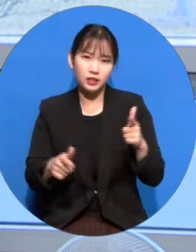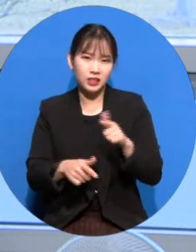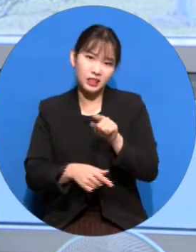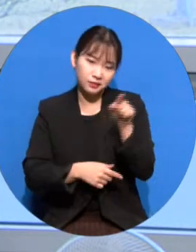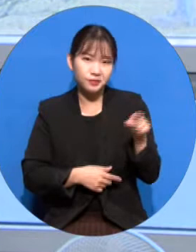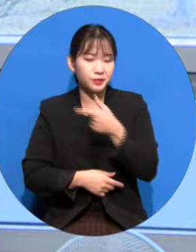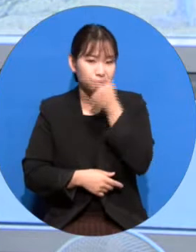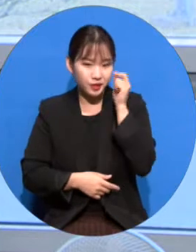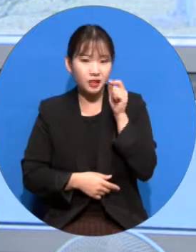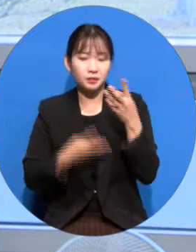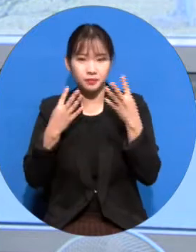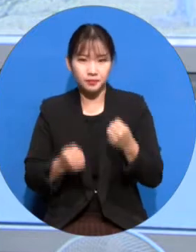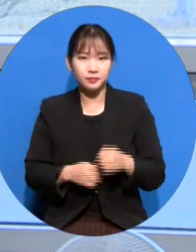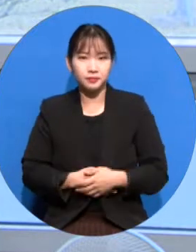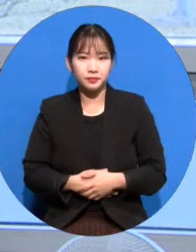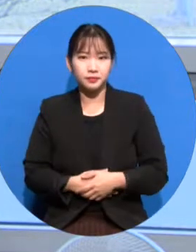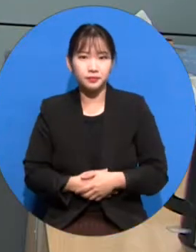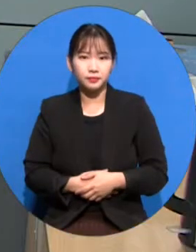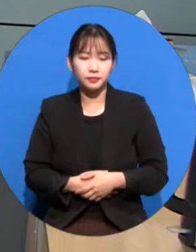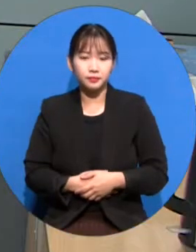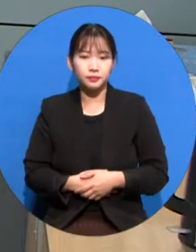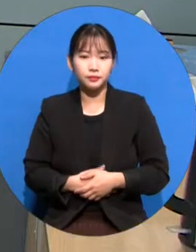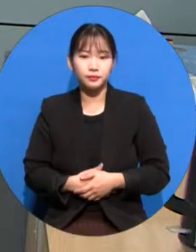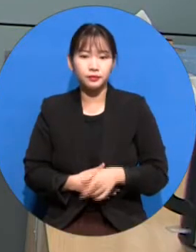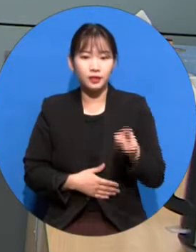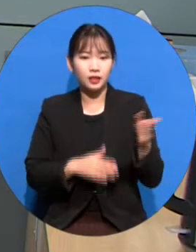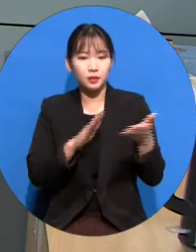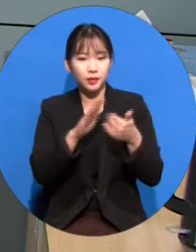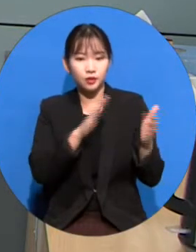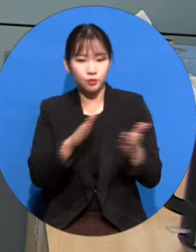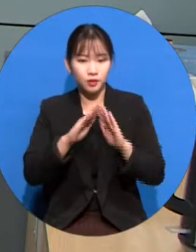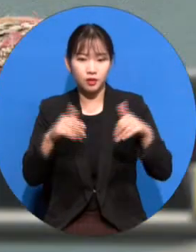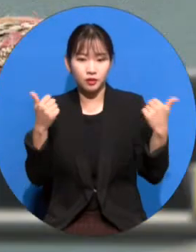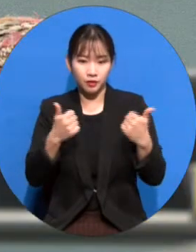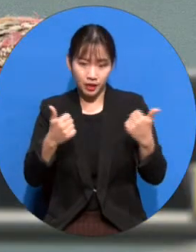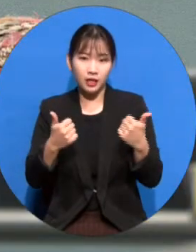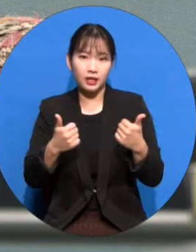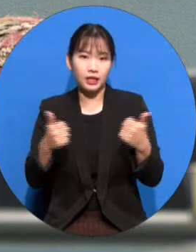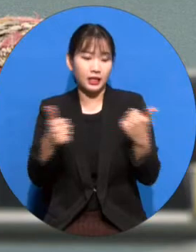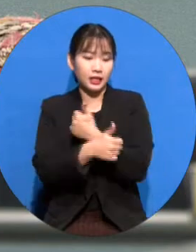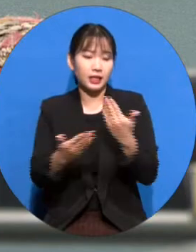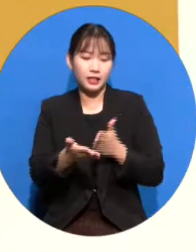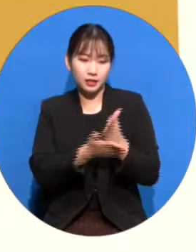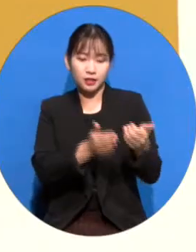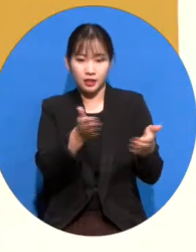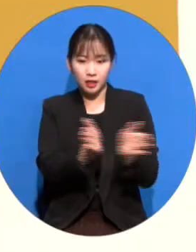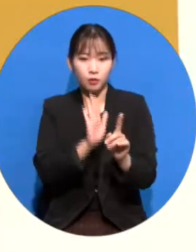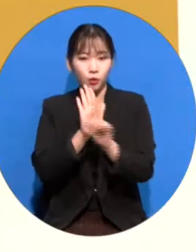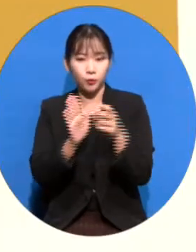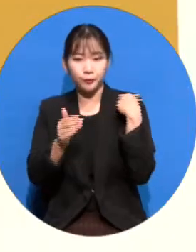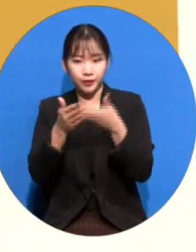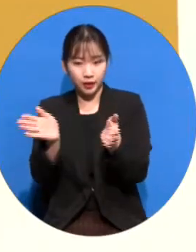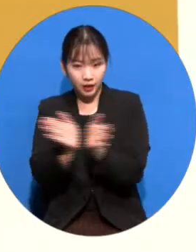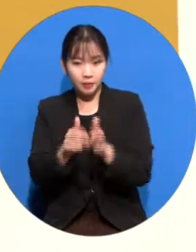가지 부분에서 미흡한 부분이 많았던 것이. 이를 대비해 전남도 의회에는 인사 업무 전담팀과 홍보